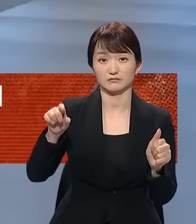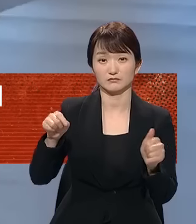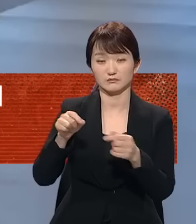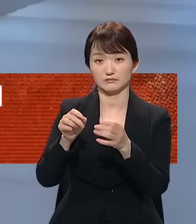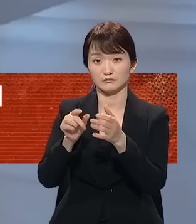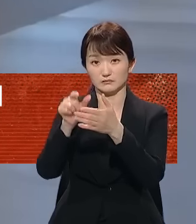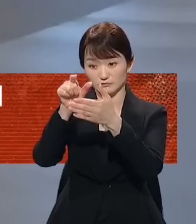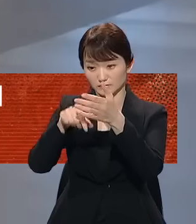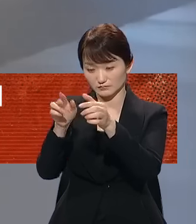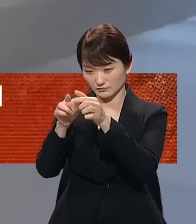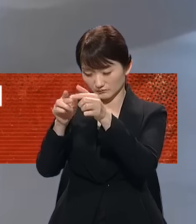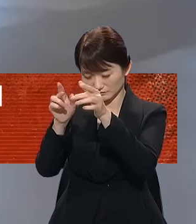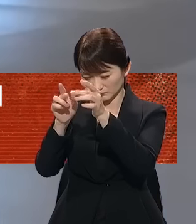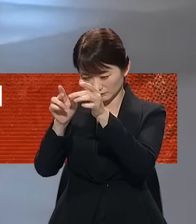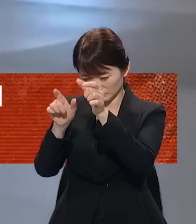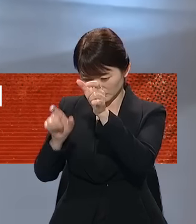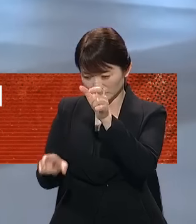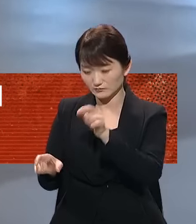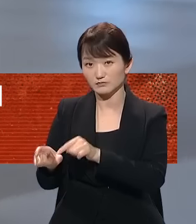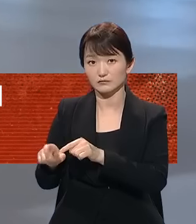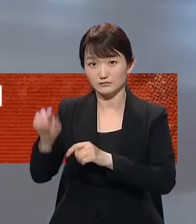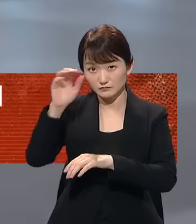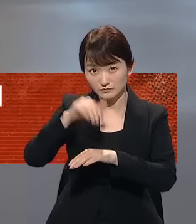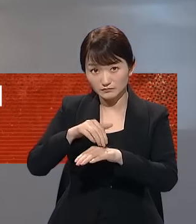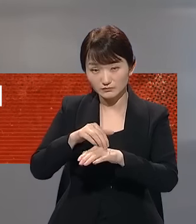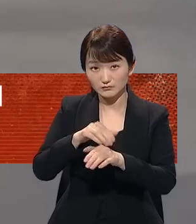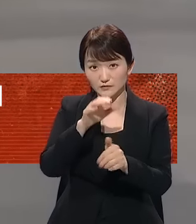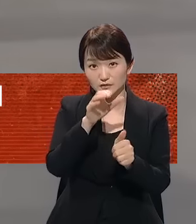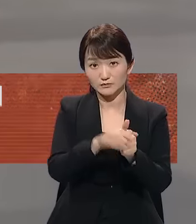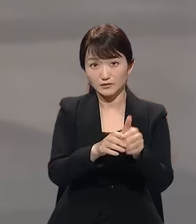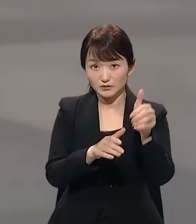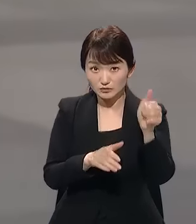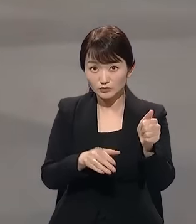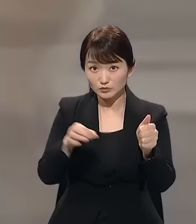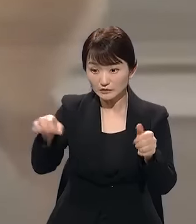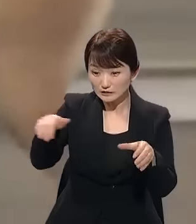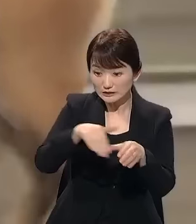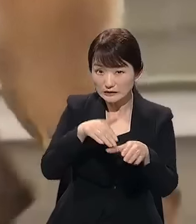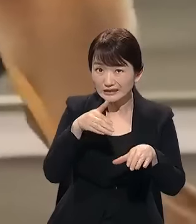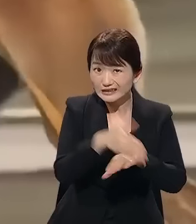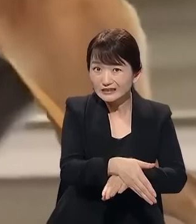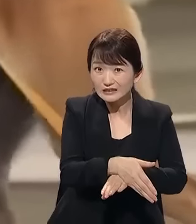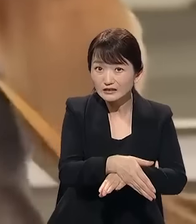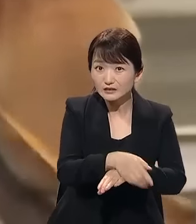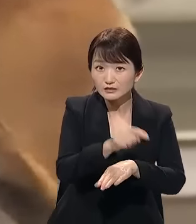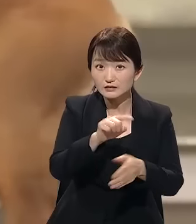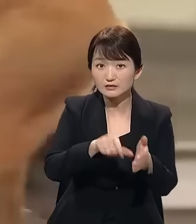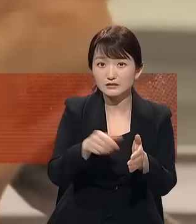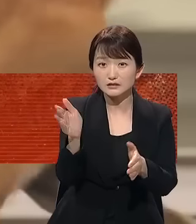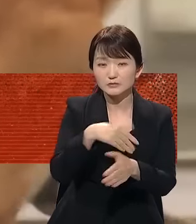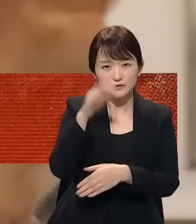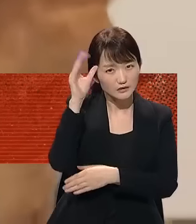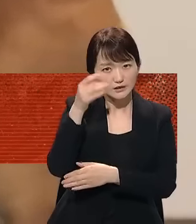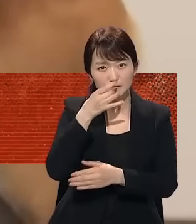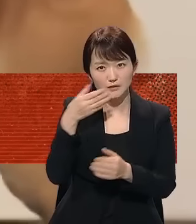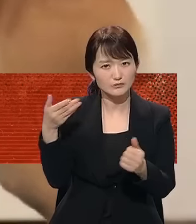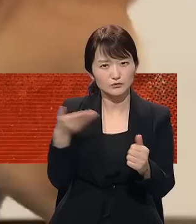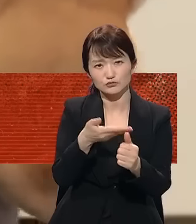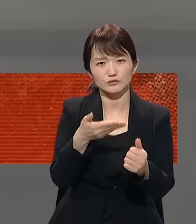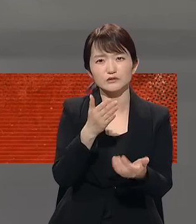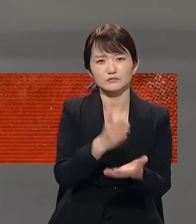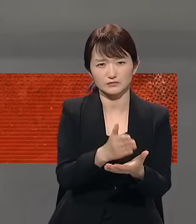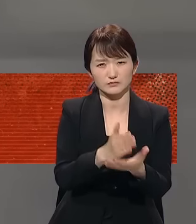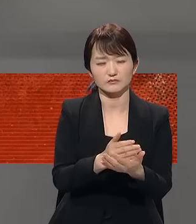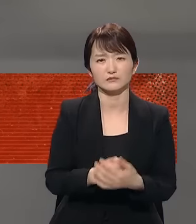댓글을 남겼는데요. 훈련소에 맡긴 개의 견주가 입금이 조금이라도 늦어지면 그 시간부터 개밥을 주지 말라고 했다.